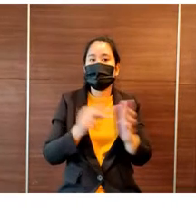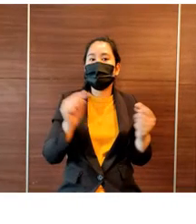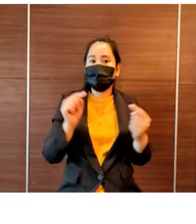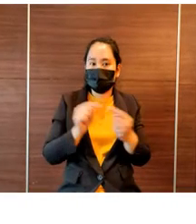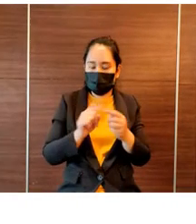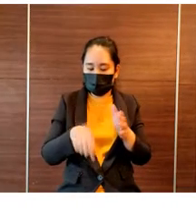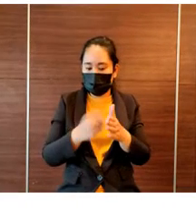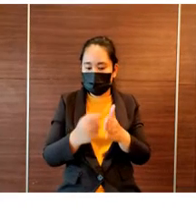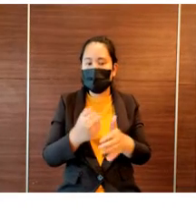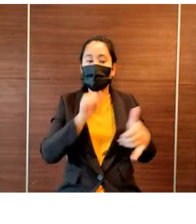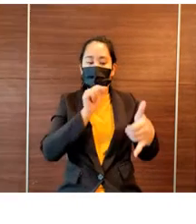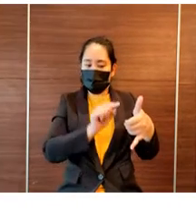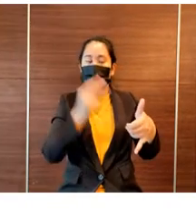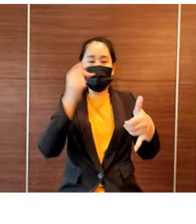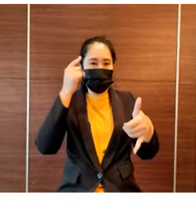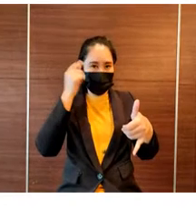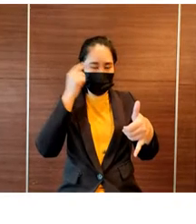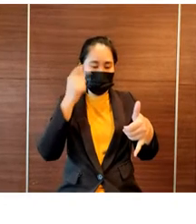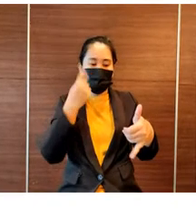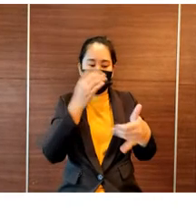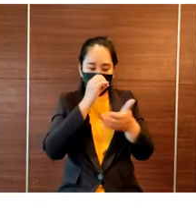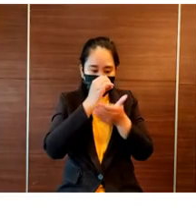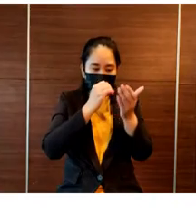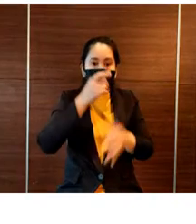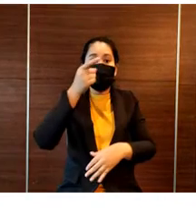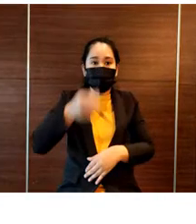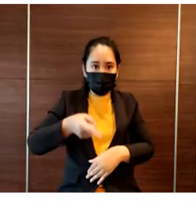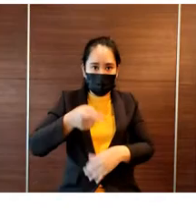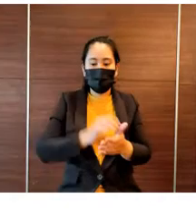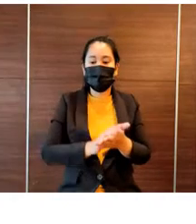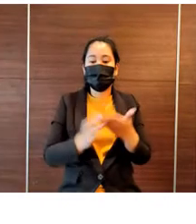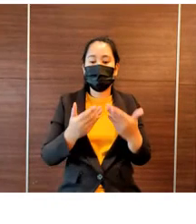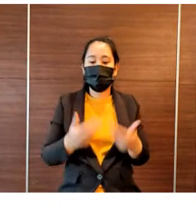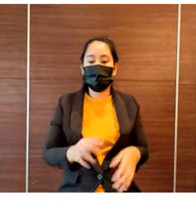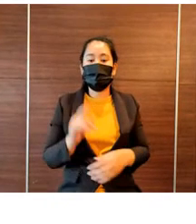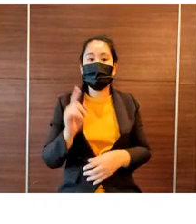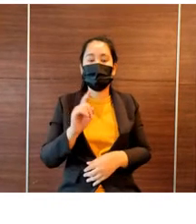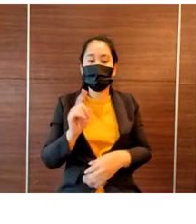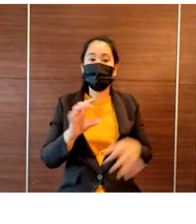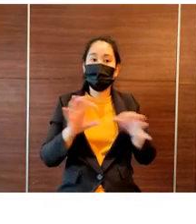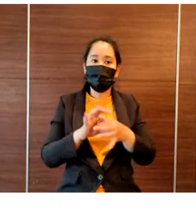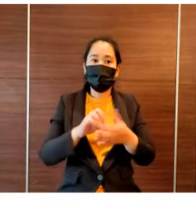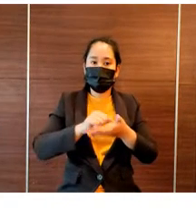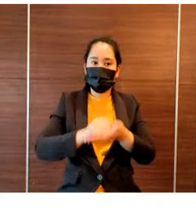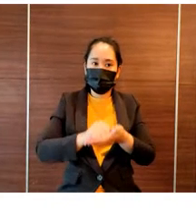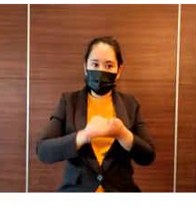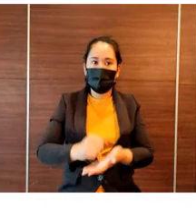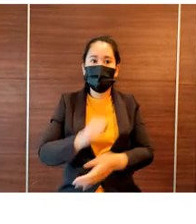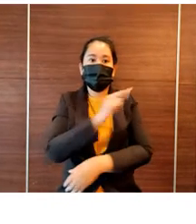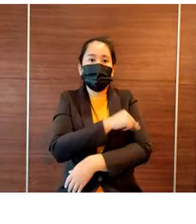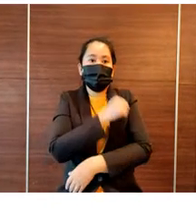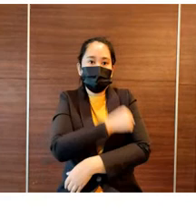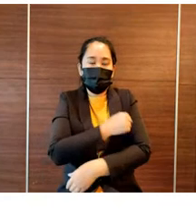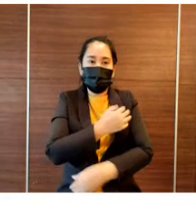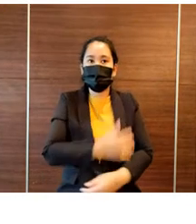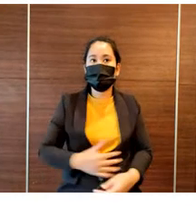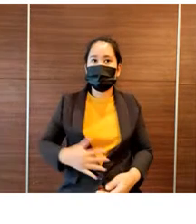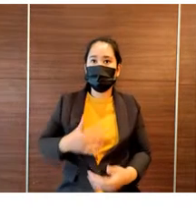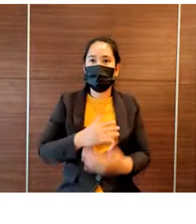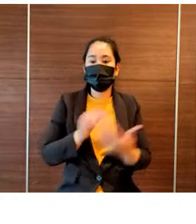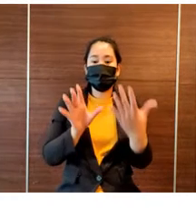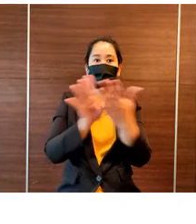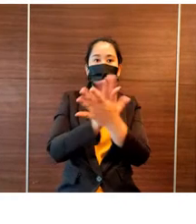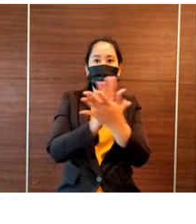ติดและในการเข้าถึงบริการการรักษาทางด้านสุขภาพสังคม